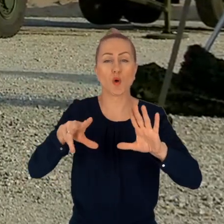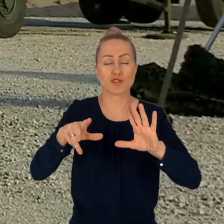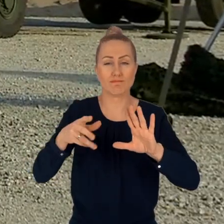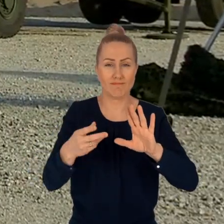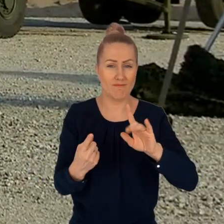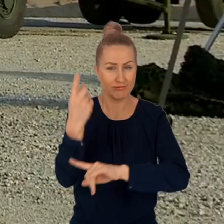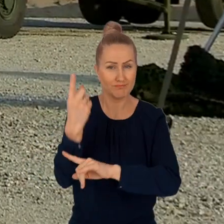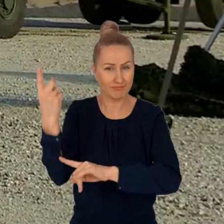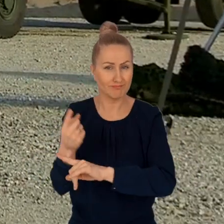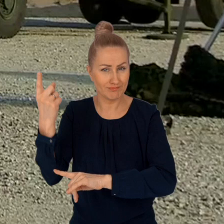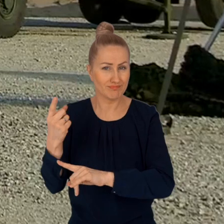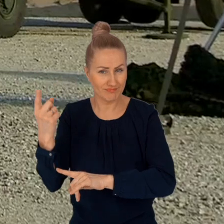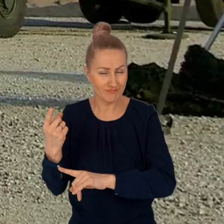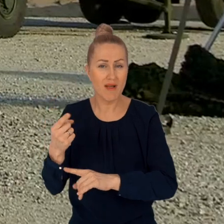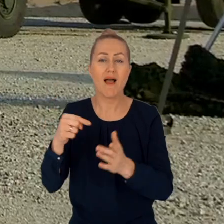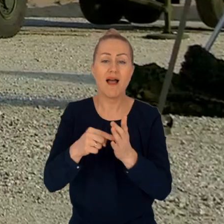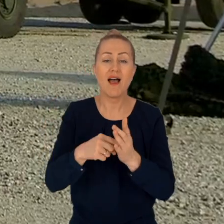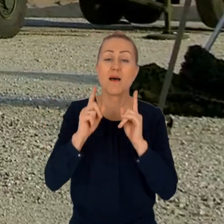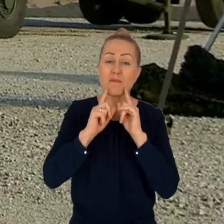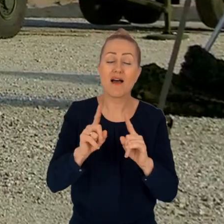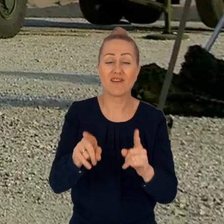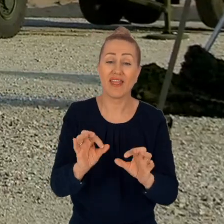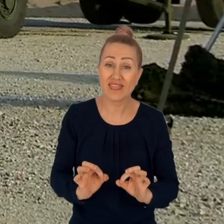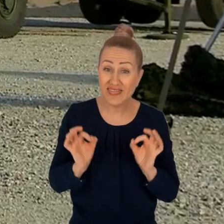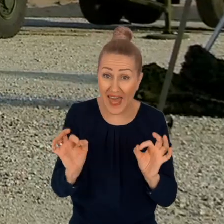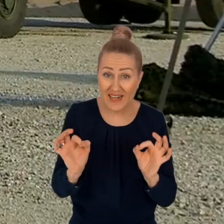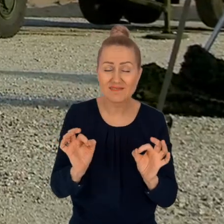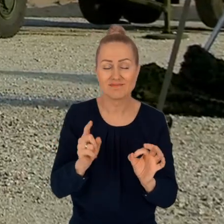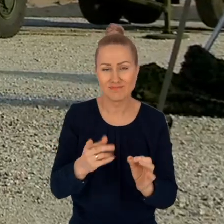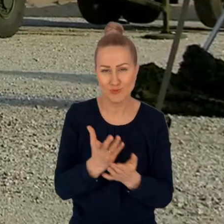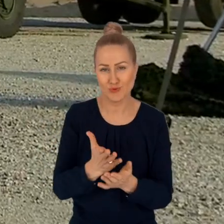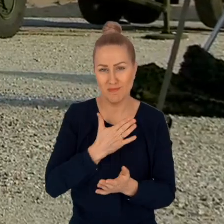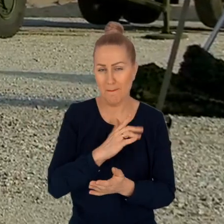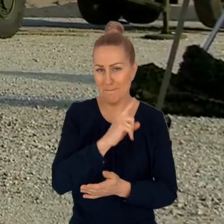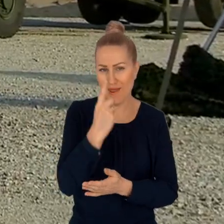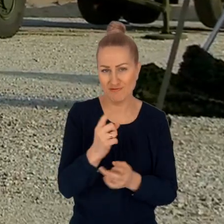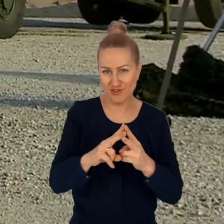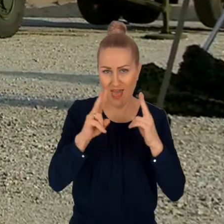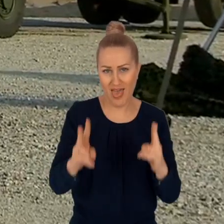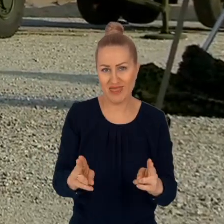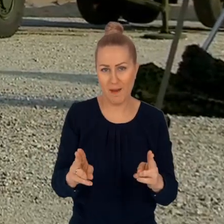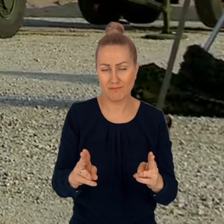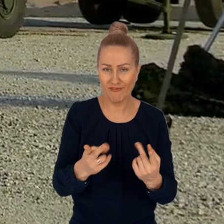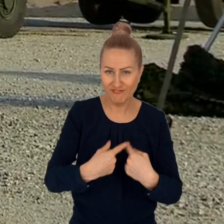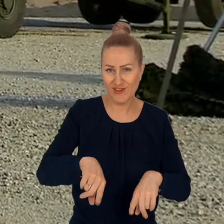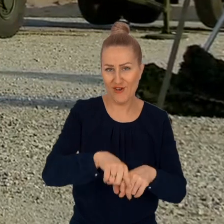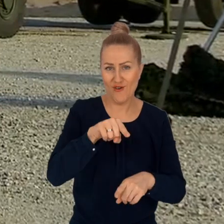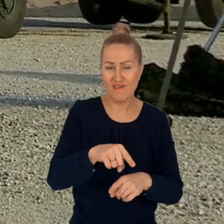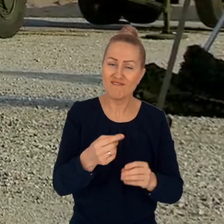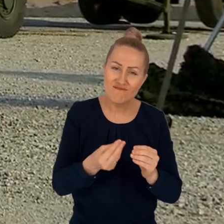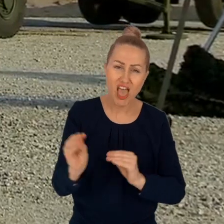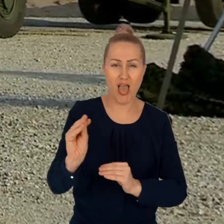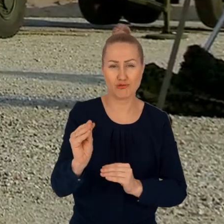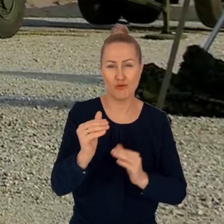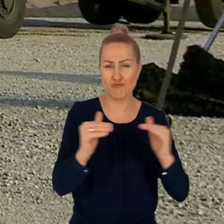to będzie na dzisiaj ten pierwszy etap realizacji umacniania bezpieczeństwa